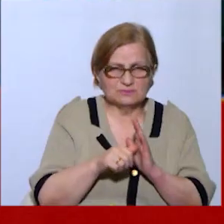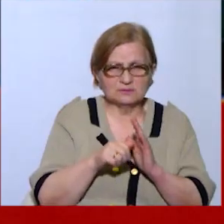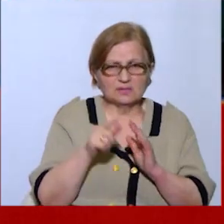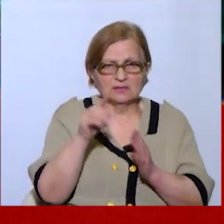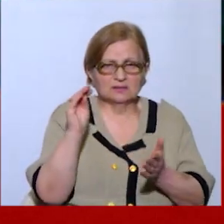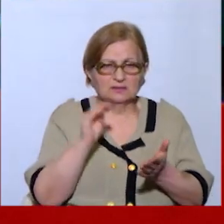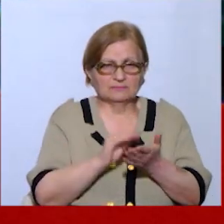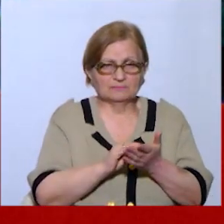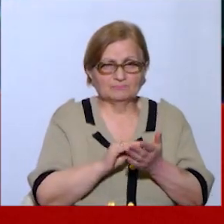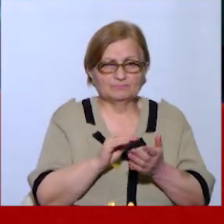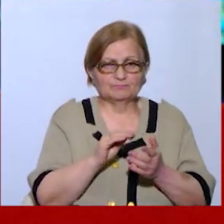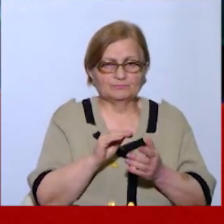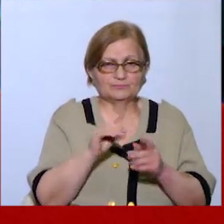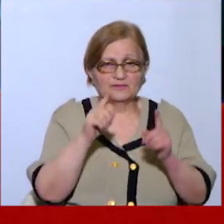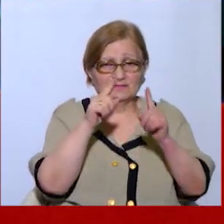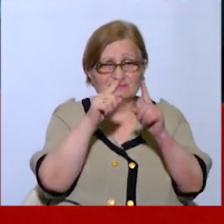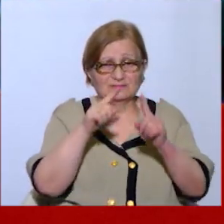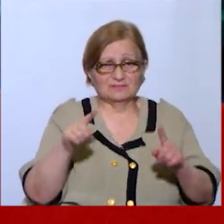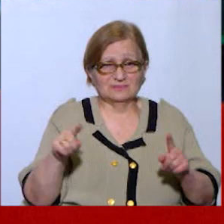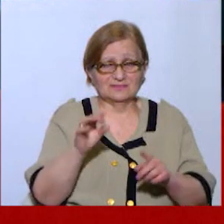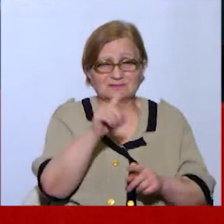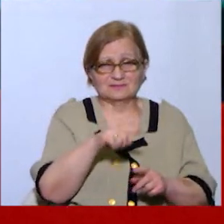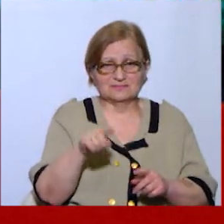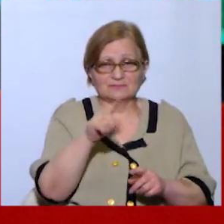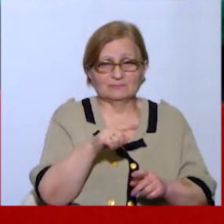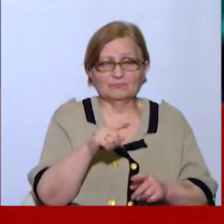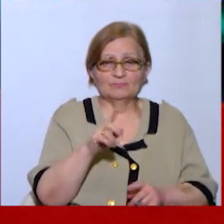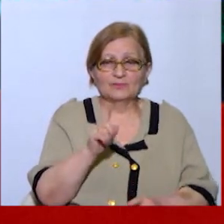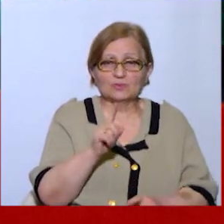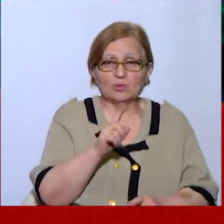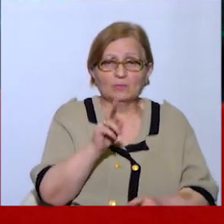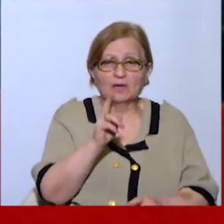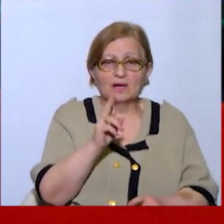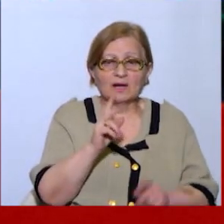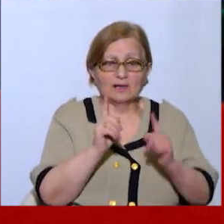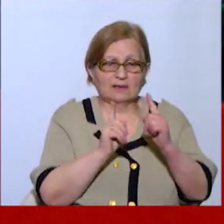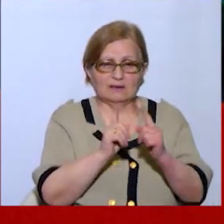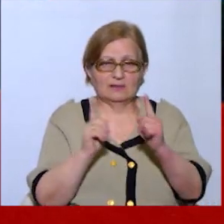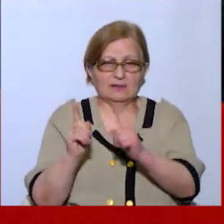ჩავწეროთ ჩახაზული წრეწირის რადიუსის ფორმულა, რომ კათეტების ჯამს